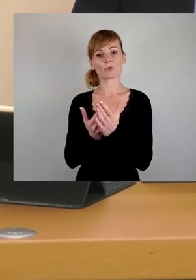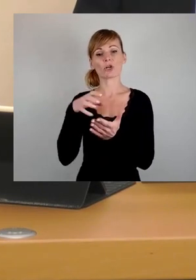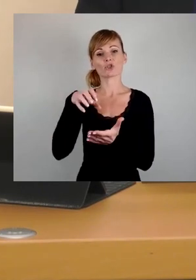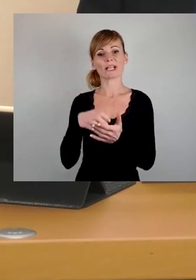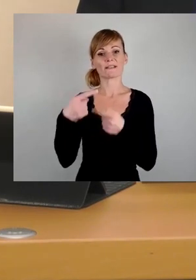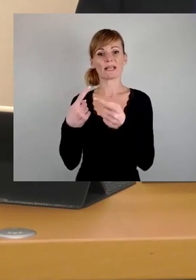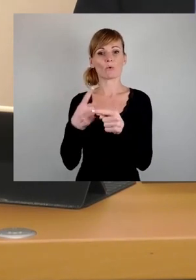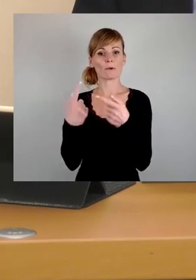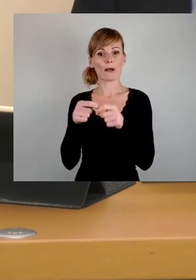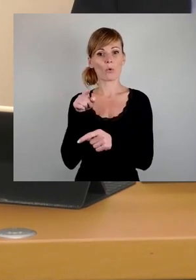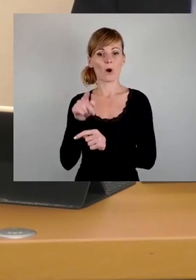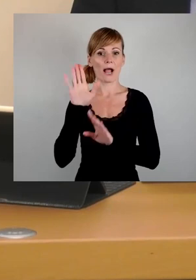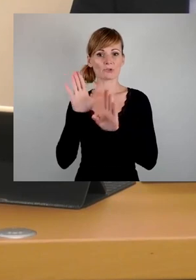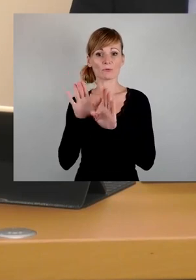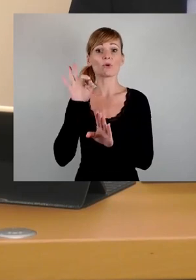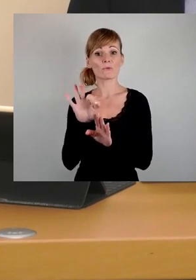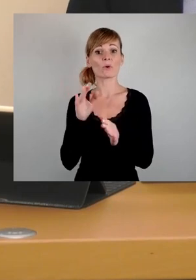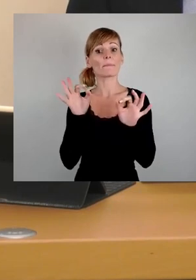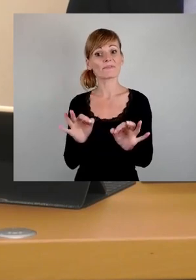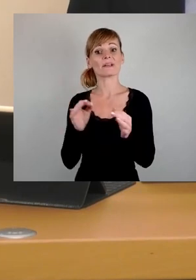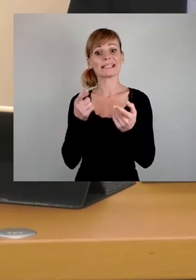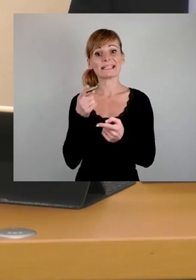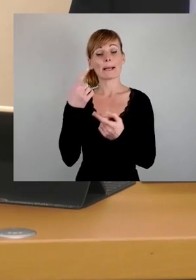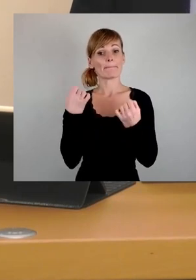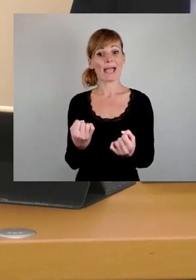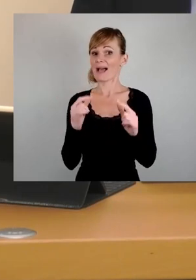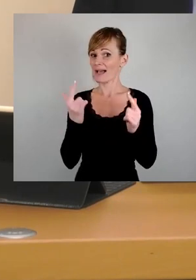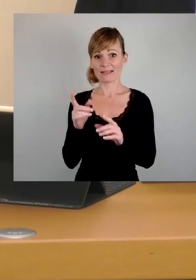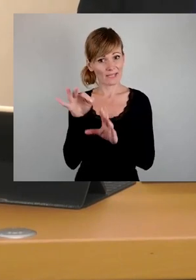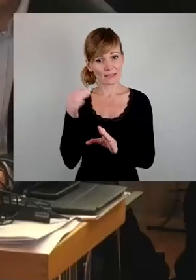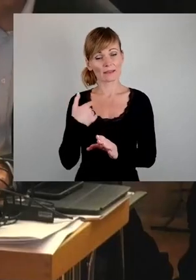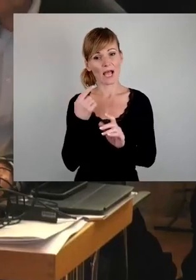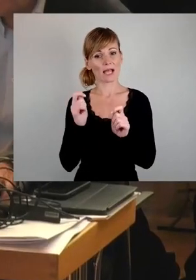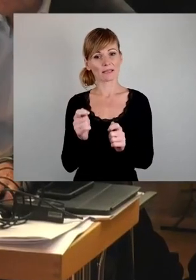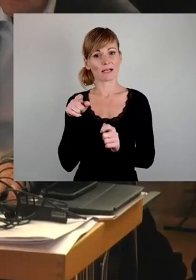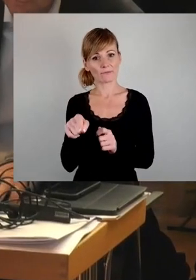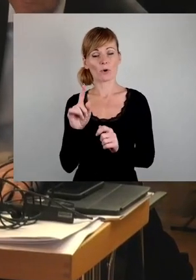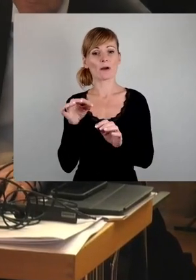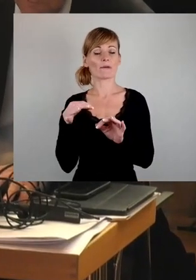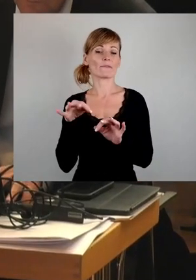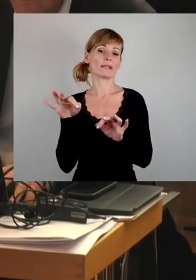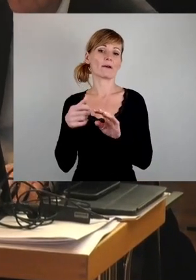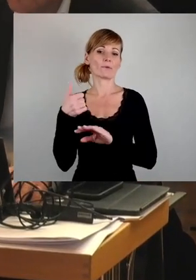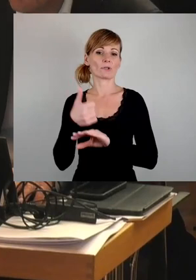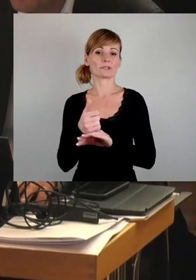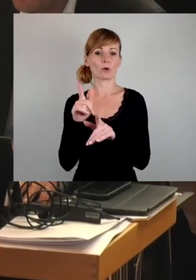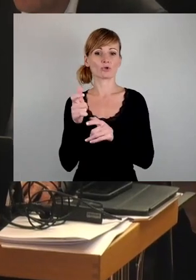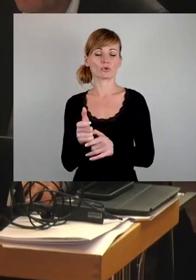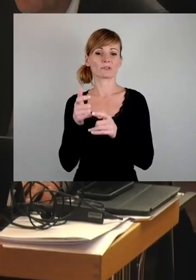abstimmen. Für den Fall, dass das keine Mehrheit findet, beantrage ich zur federführenden Ausschussfassung punktweise